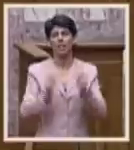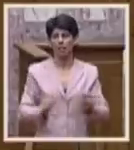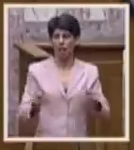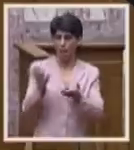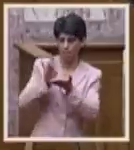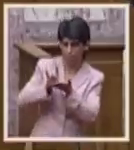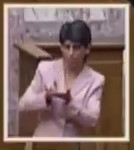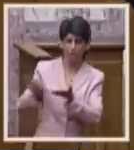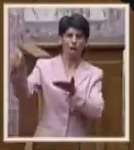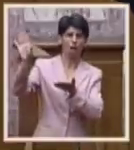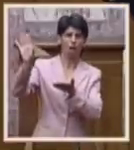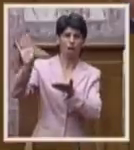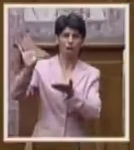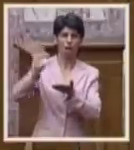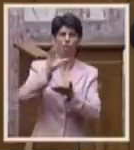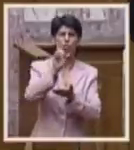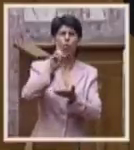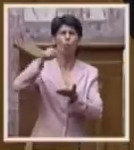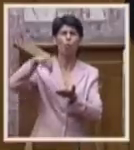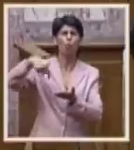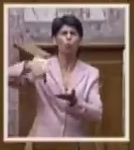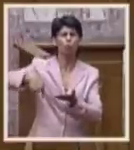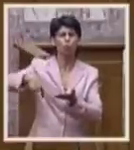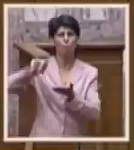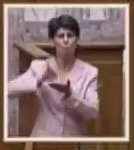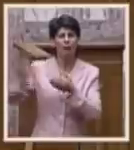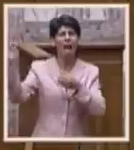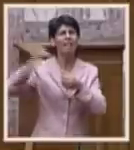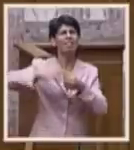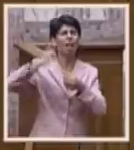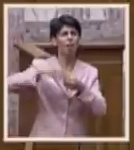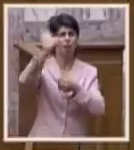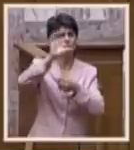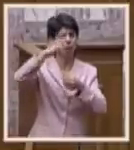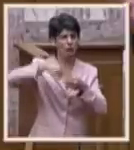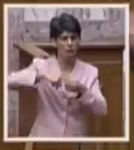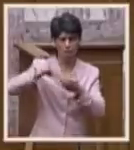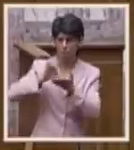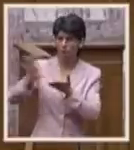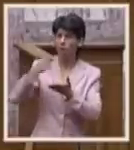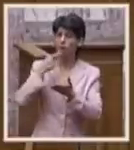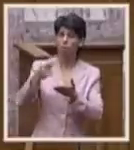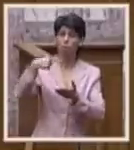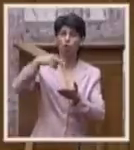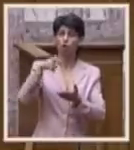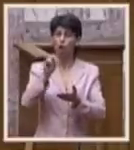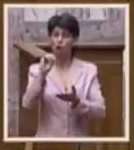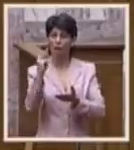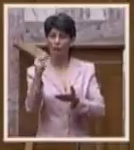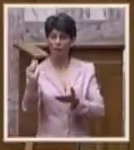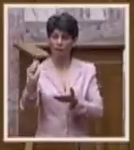το Διεθνές Νομισματικό Ταμείο, να διώξουμε τους εταίρους μας ή να μην ξαναπατήσει η Τρόικα στη χώρα